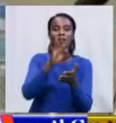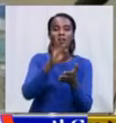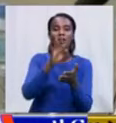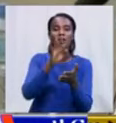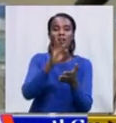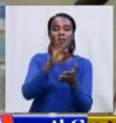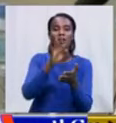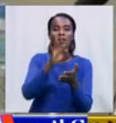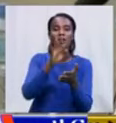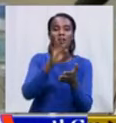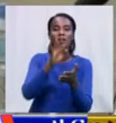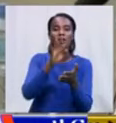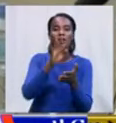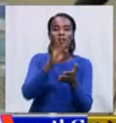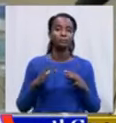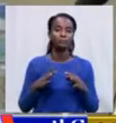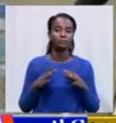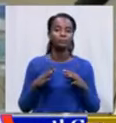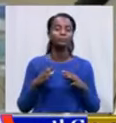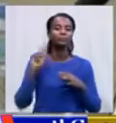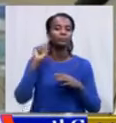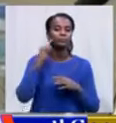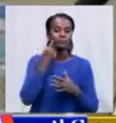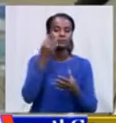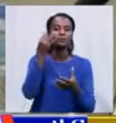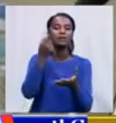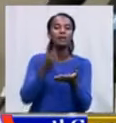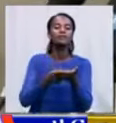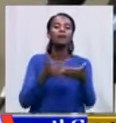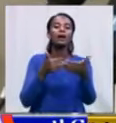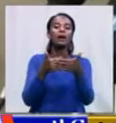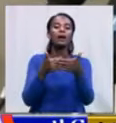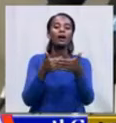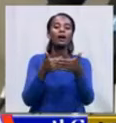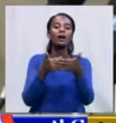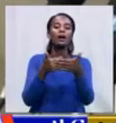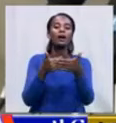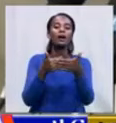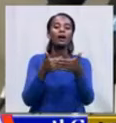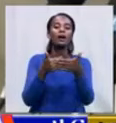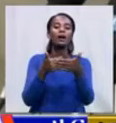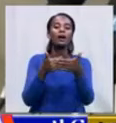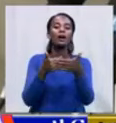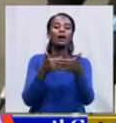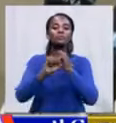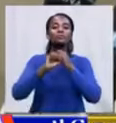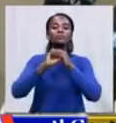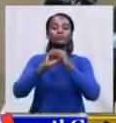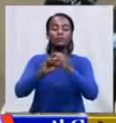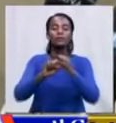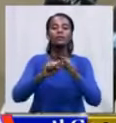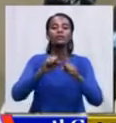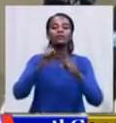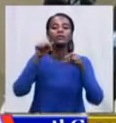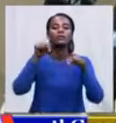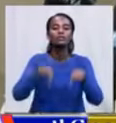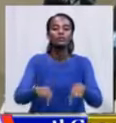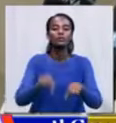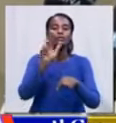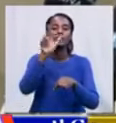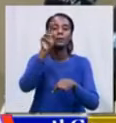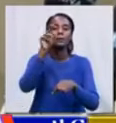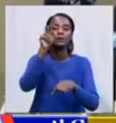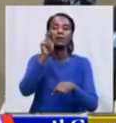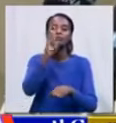1440ኛ ጦም ይሆናል እንኳን ለዚህ አደረሰን የኮሮናን ቫይረስ ወረርሽኝ ከመከላከል ረገድ የዘንድሮው የረመዳን